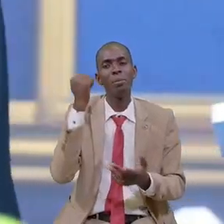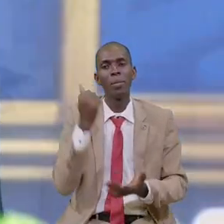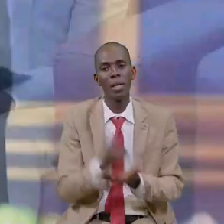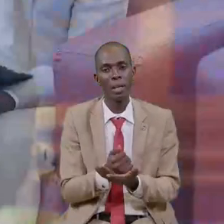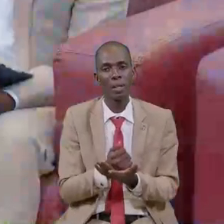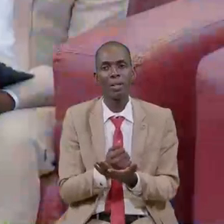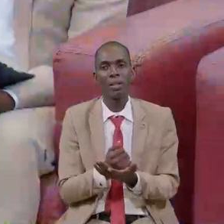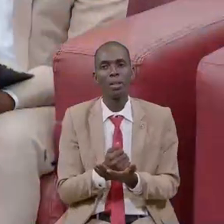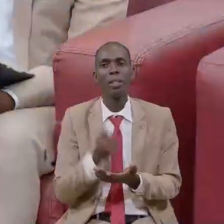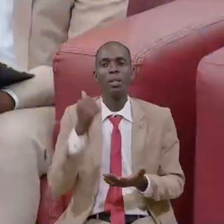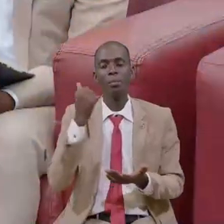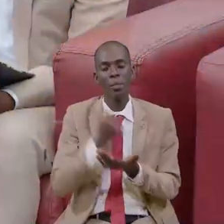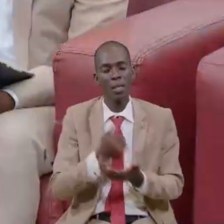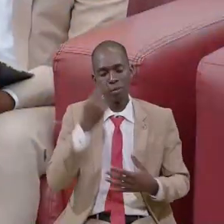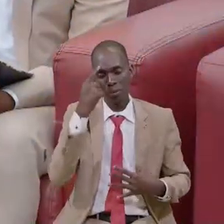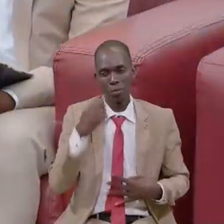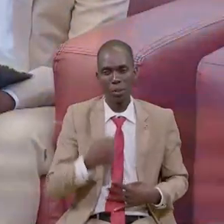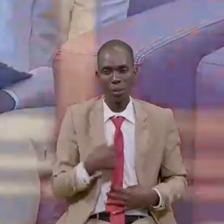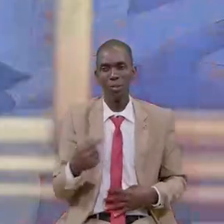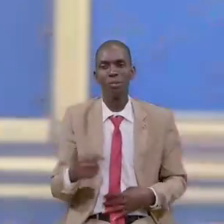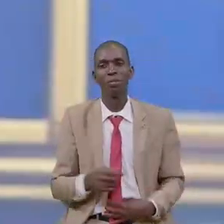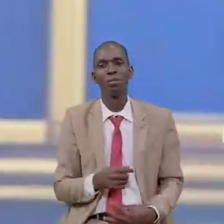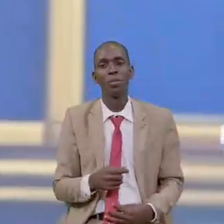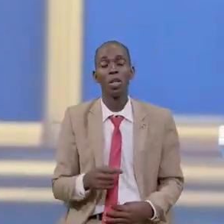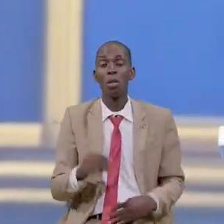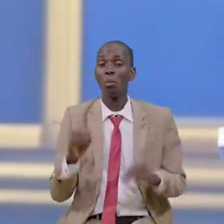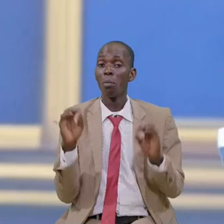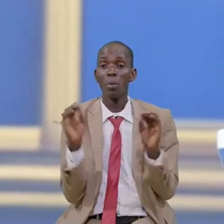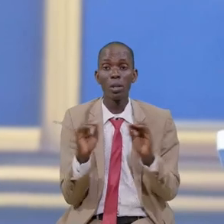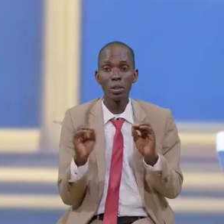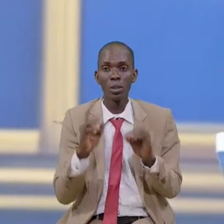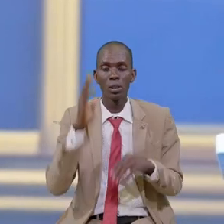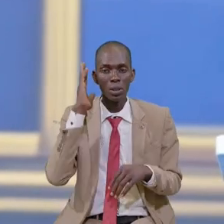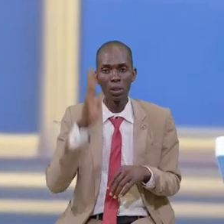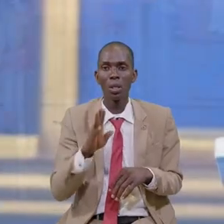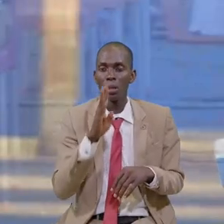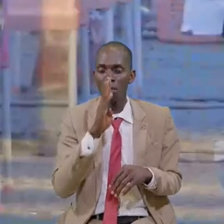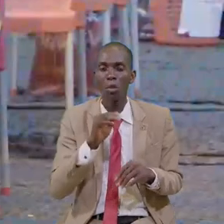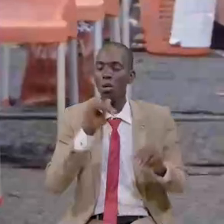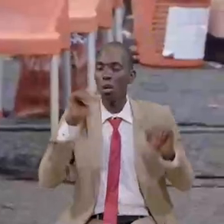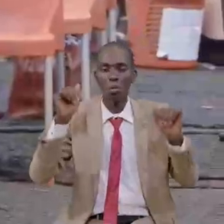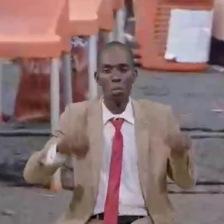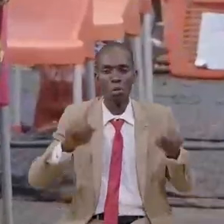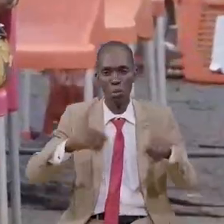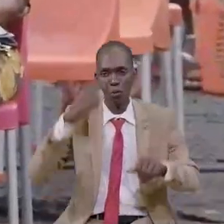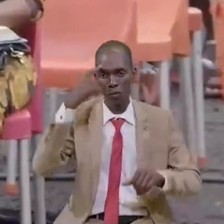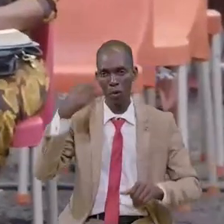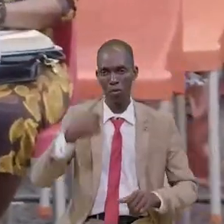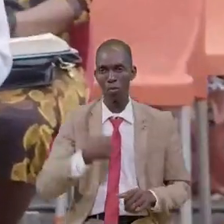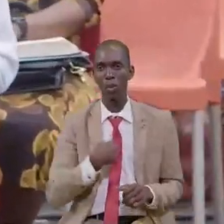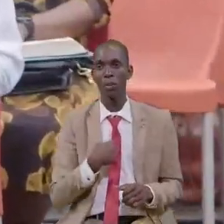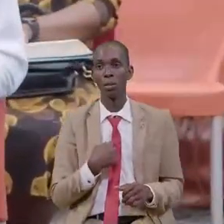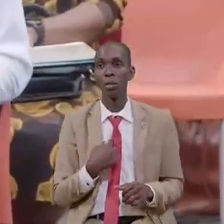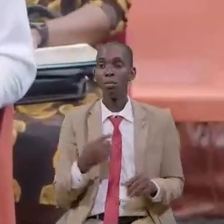Amen pour moi. Rien ne me serait impossible. Rien